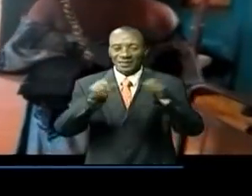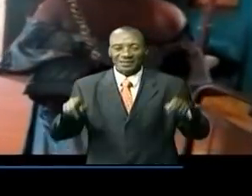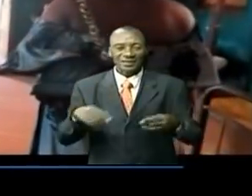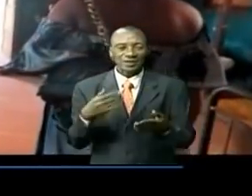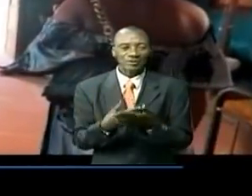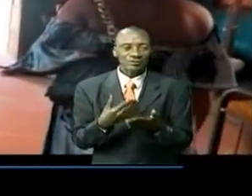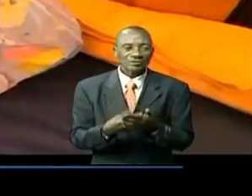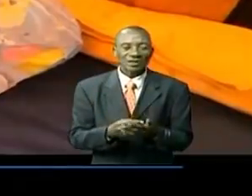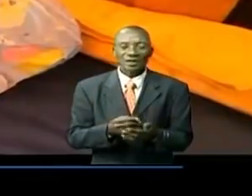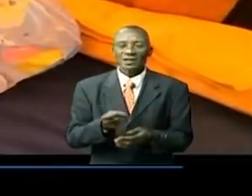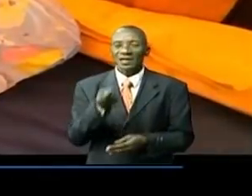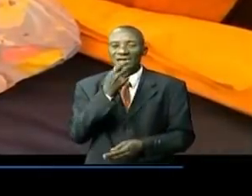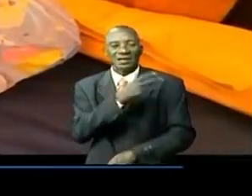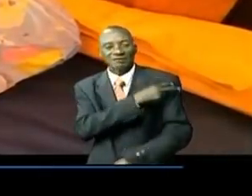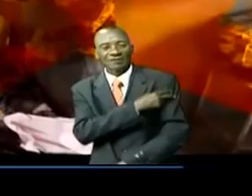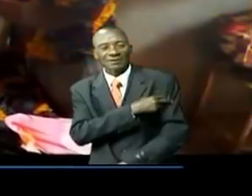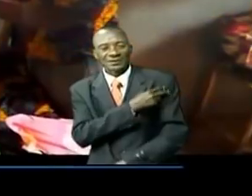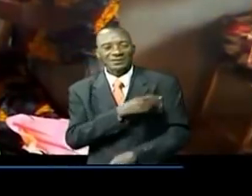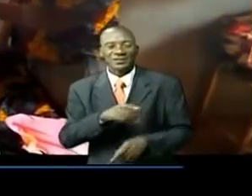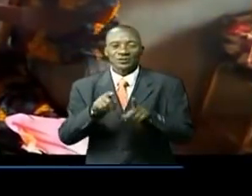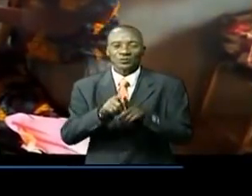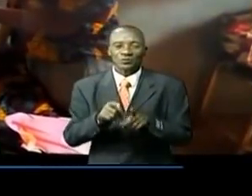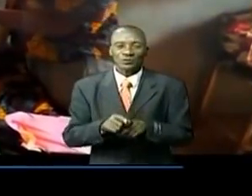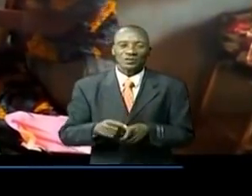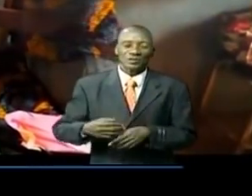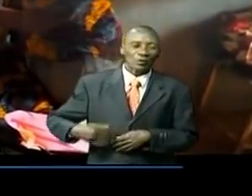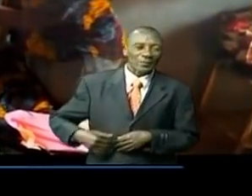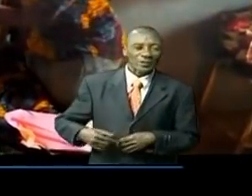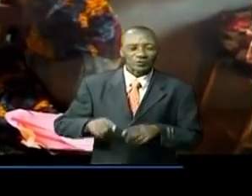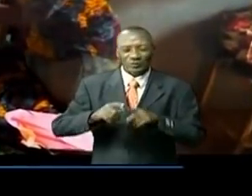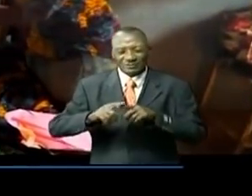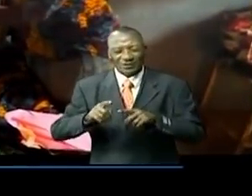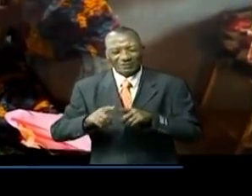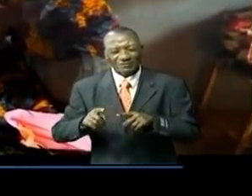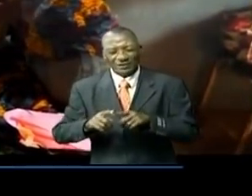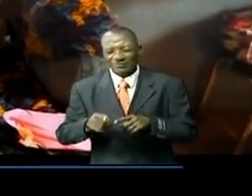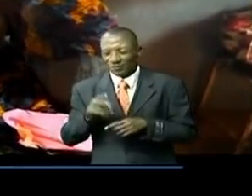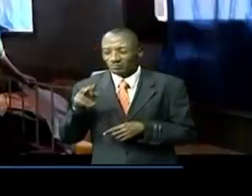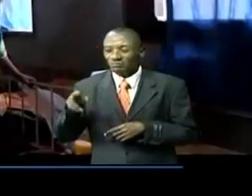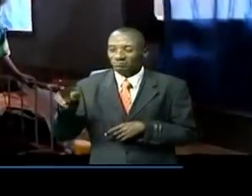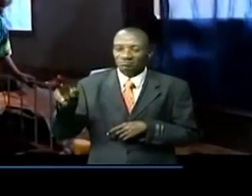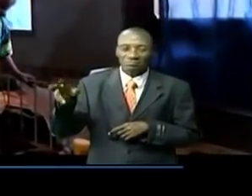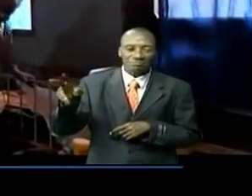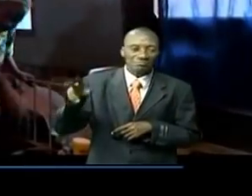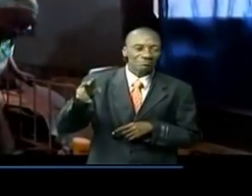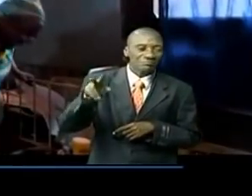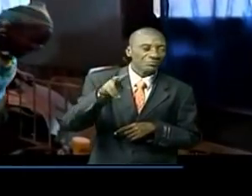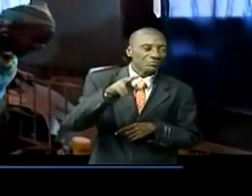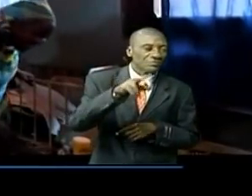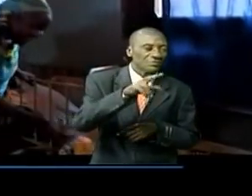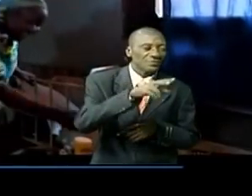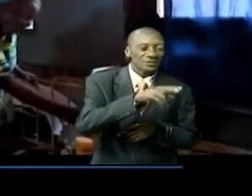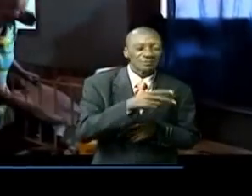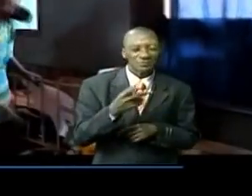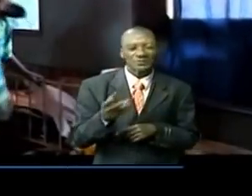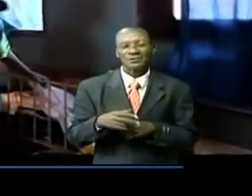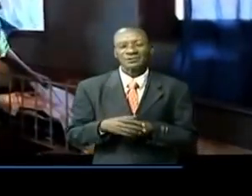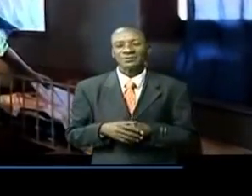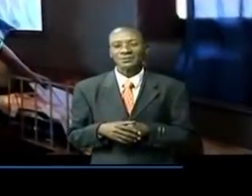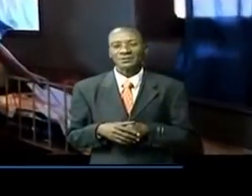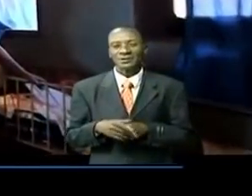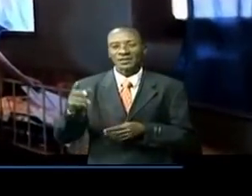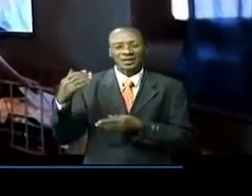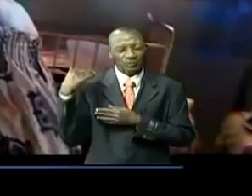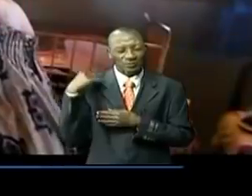la gynécologie et autres services, cet élu des élus a salué la bravoure et l'abnégation de tous ces professionnels de la santé commis à cette